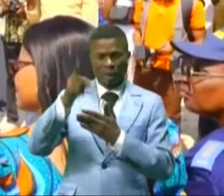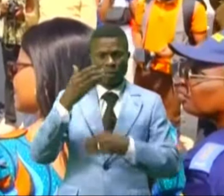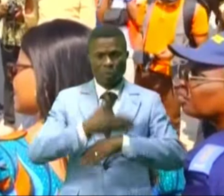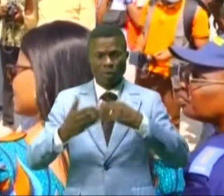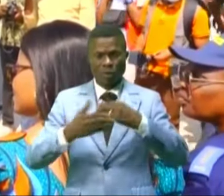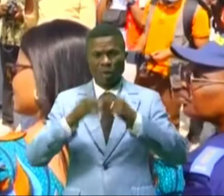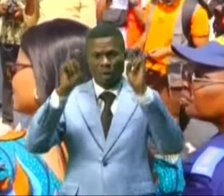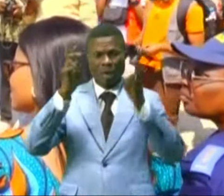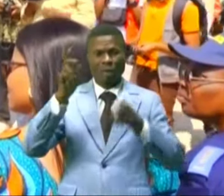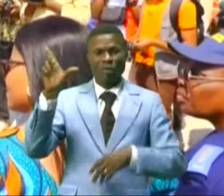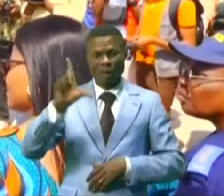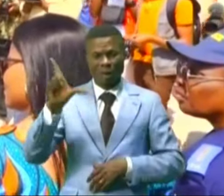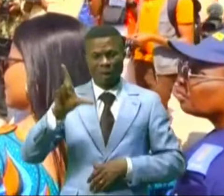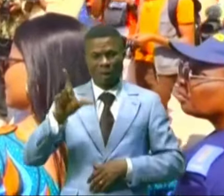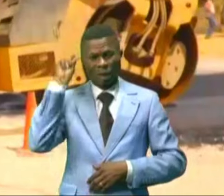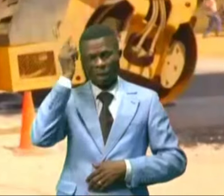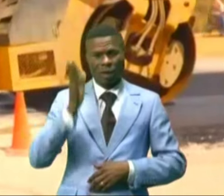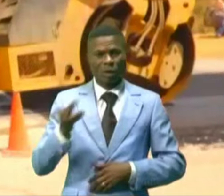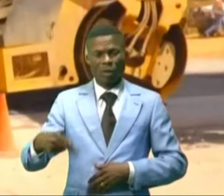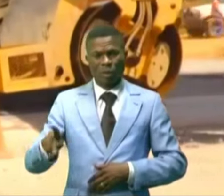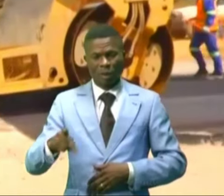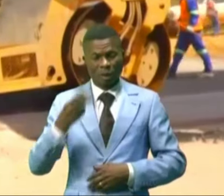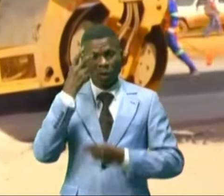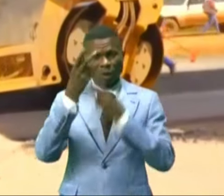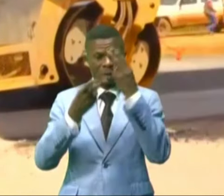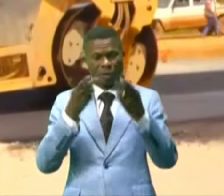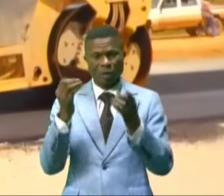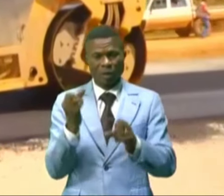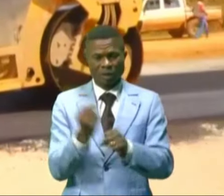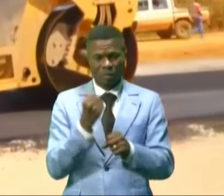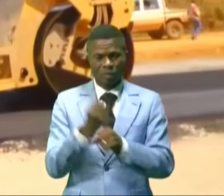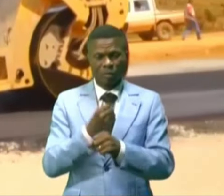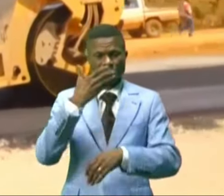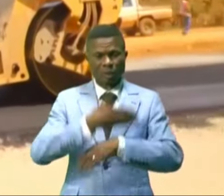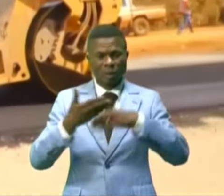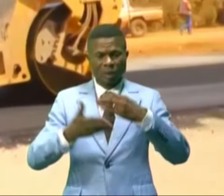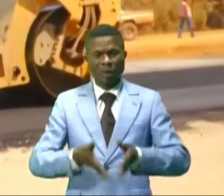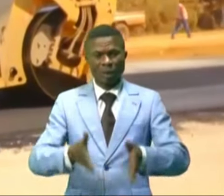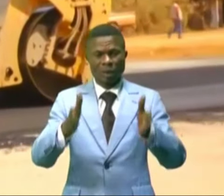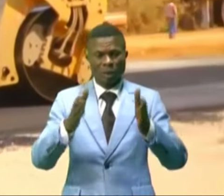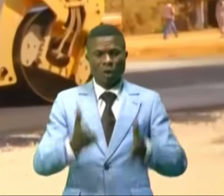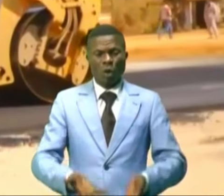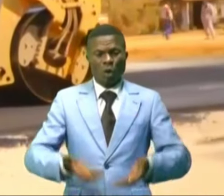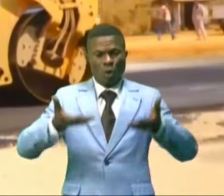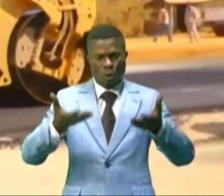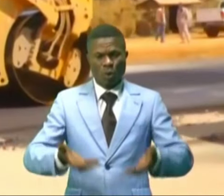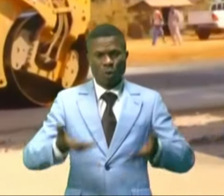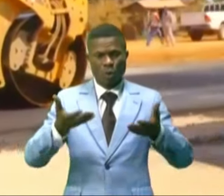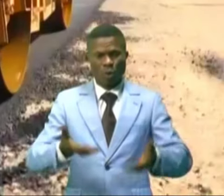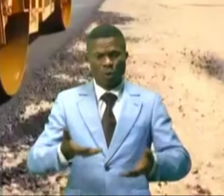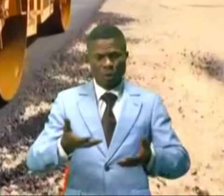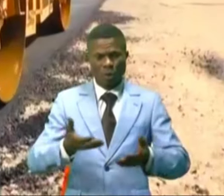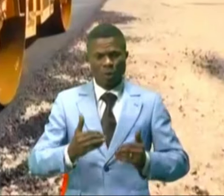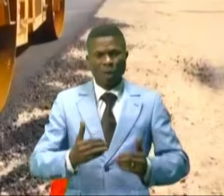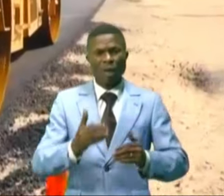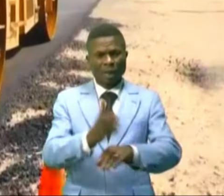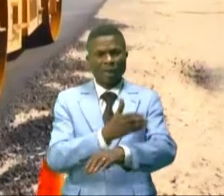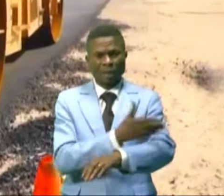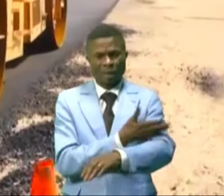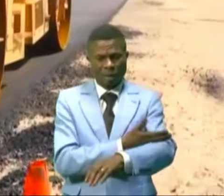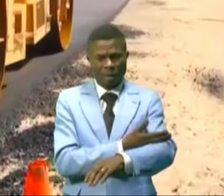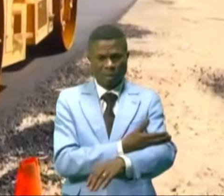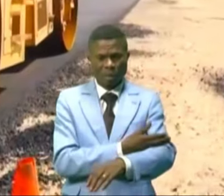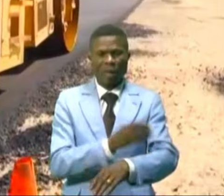Likasi, le gouverneur de province avait inspecté les travaux de construction de la route des poids lourds qui avance normalement à raison des 4